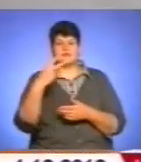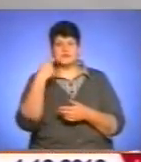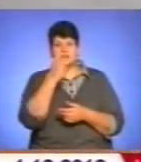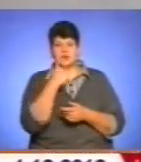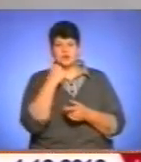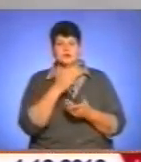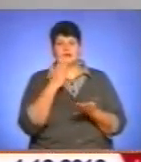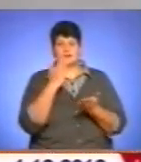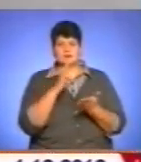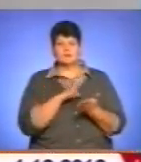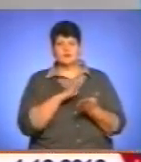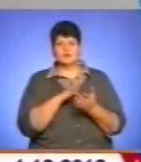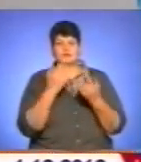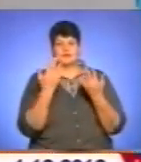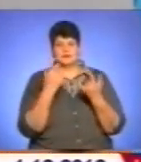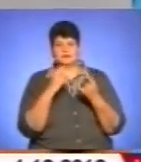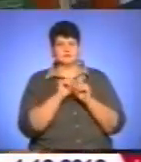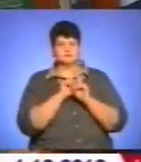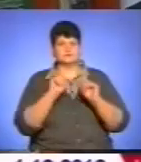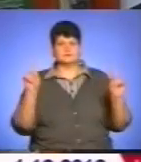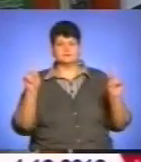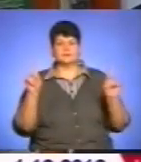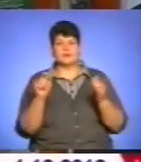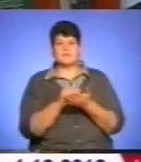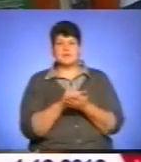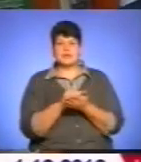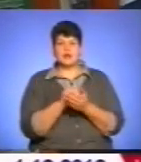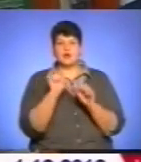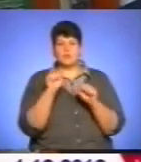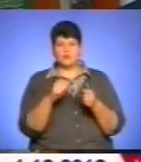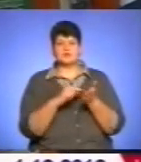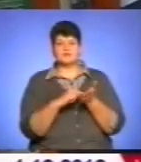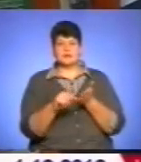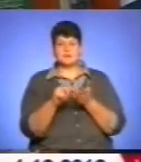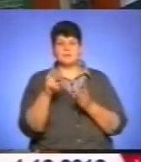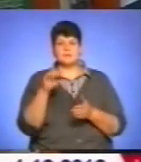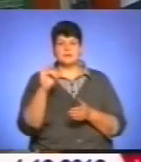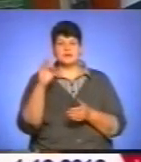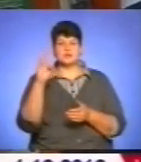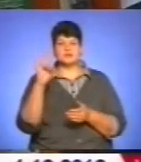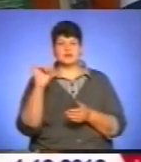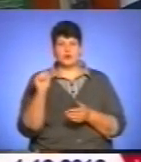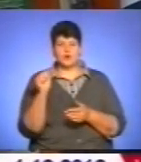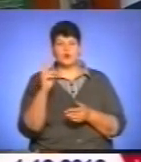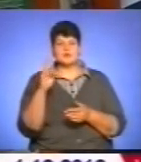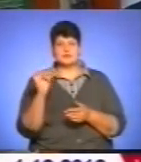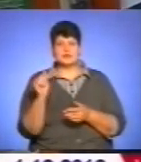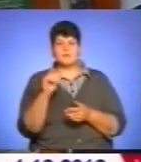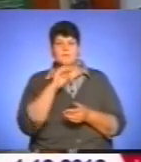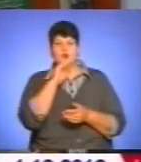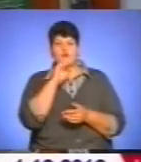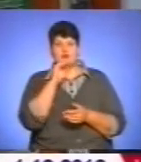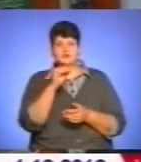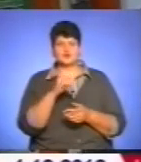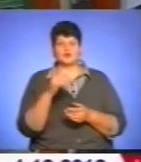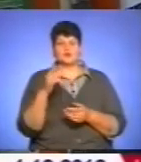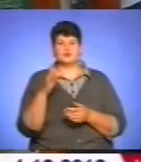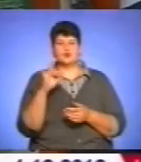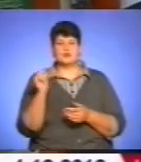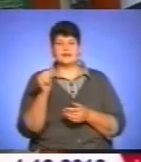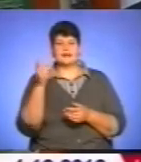кілька резонансних матеріалів. Можна і значити, це Тищенко Костянтин, професор, доктор філософських наук, Київський